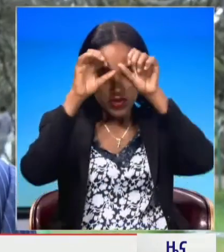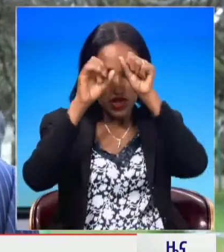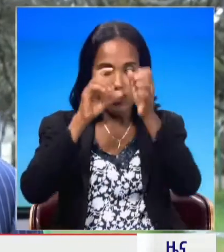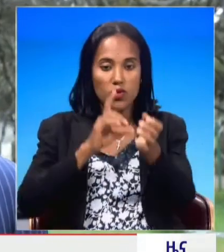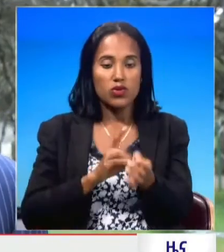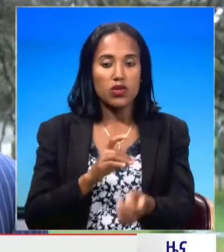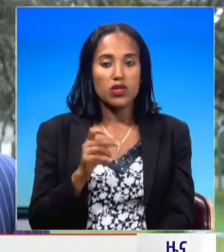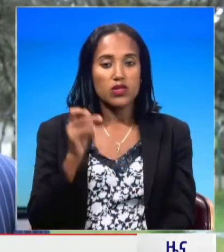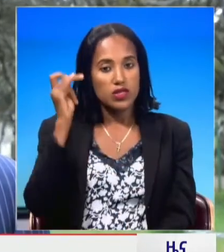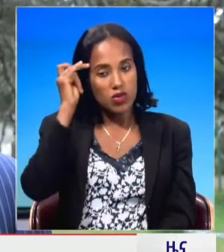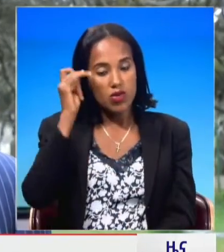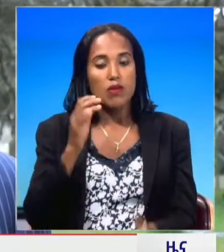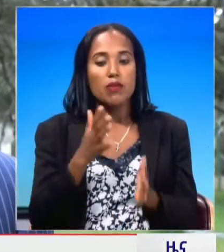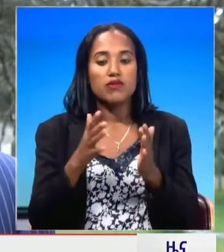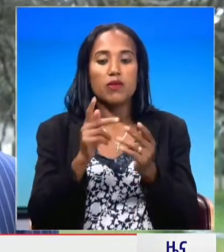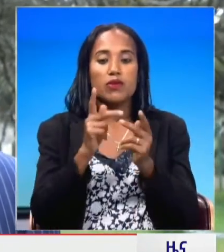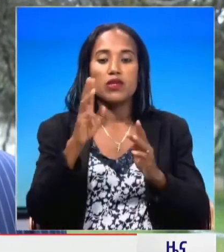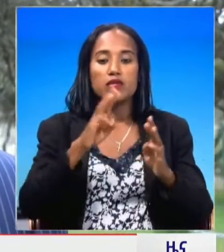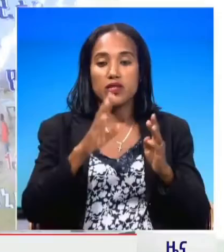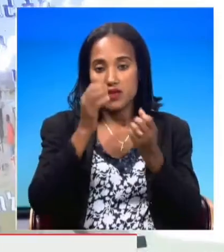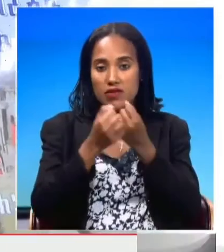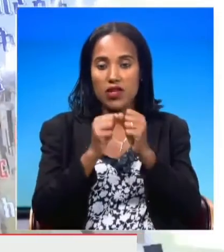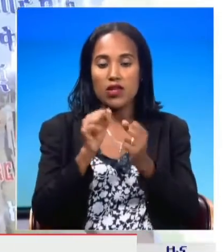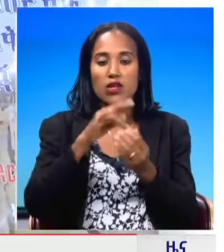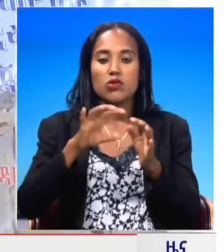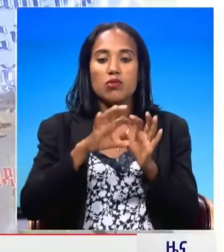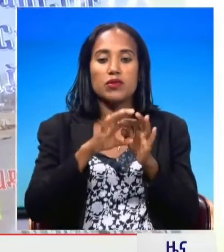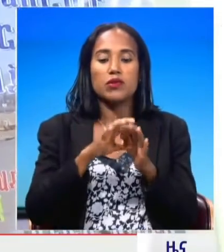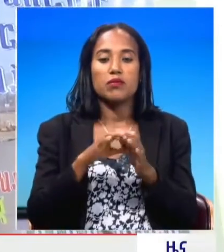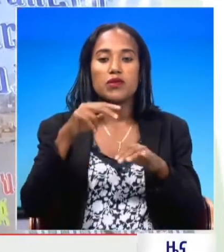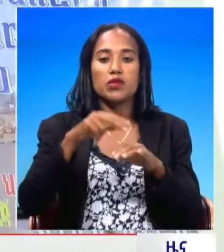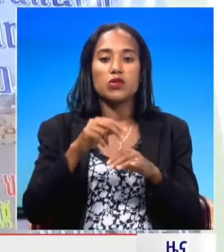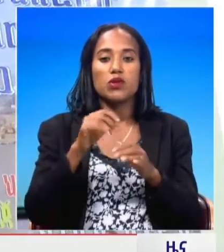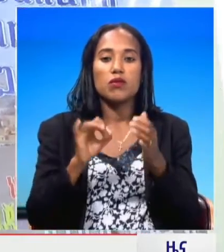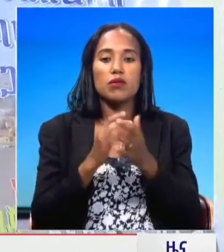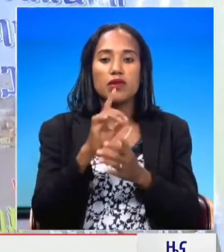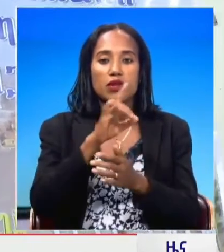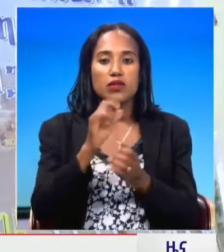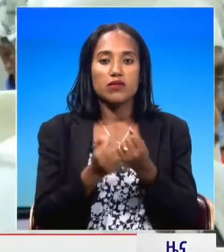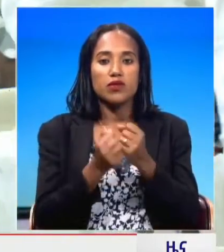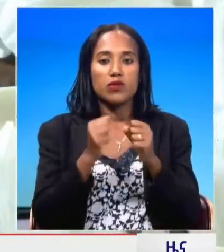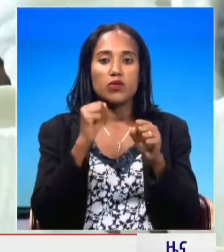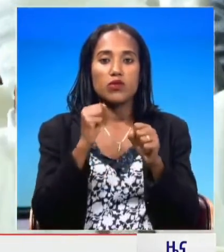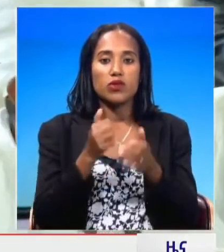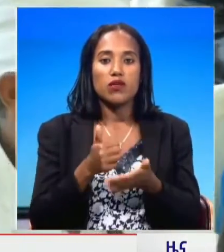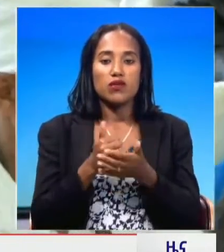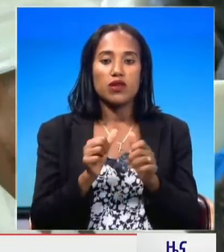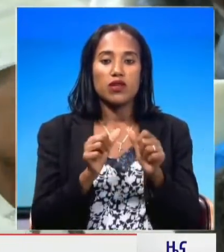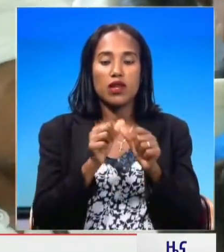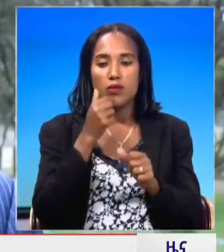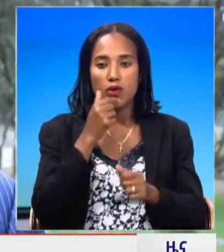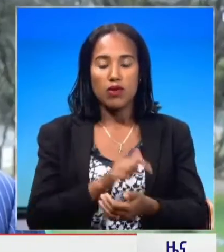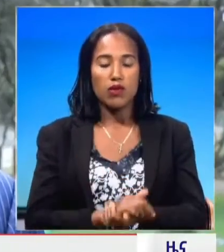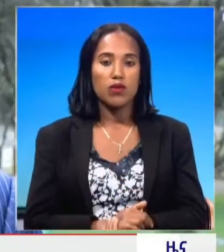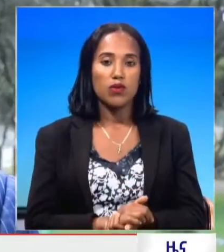ጀጃው ድማሙ የማስፋፊያ ቦታ ችግር ከተፈታለት የዞኑ ማህበረሰብ የሚያነሳቸውን የመልማት ጥያቄዎች እንዲፈቱ ድጋፉን ይቀጥላል ብለዋል።